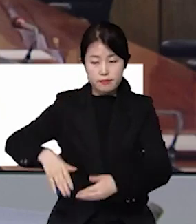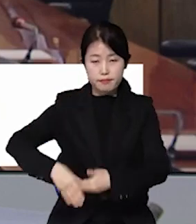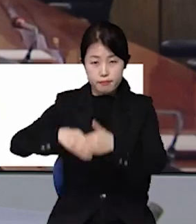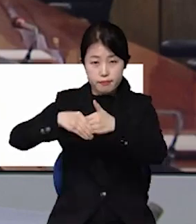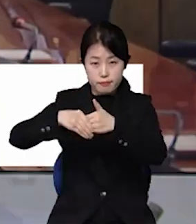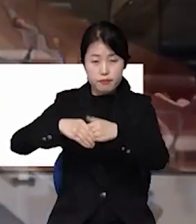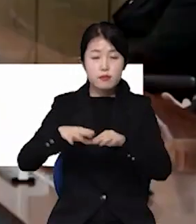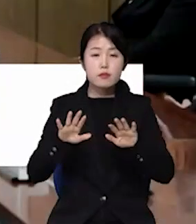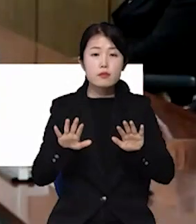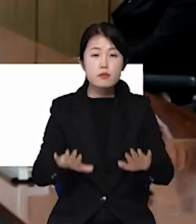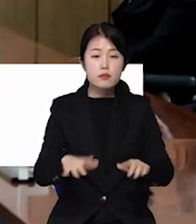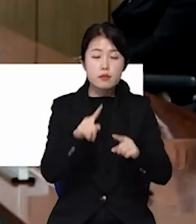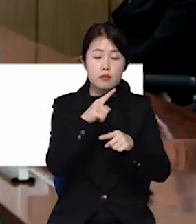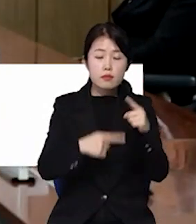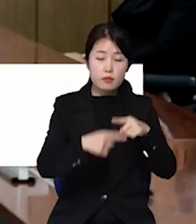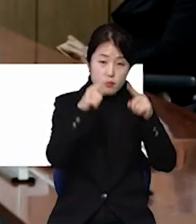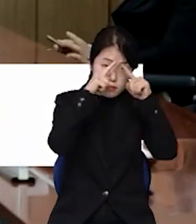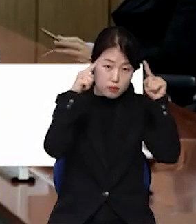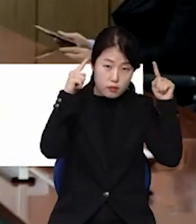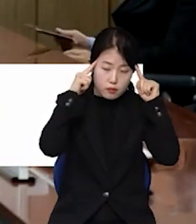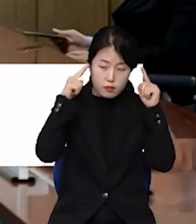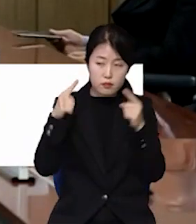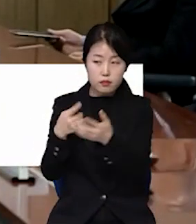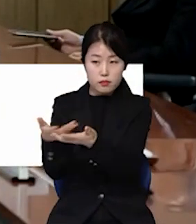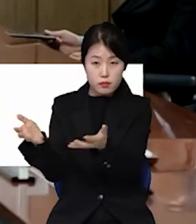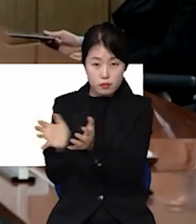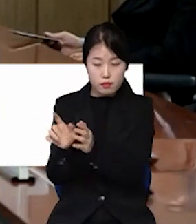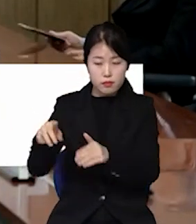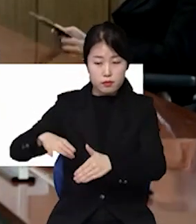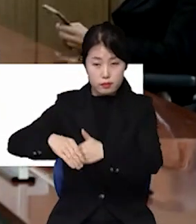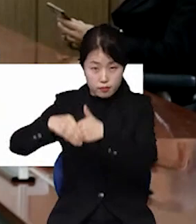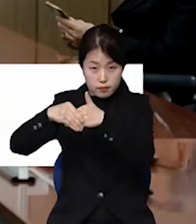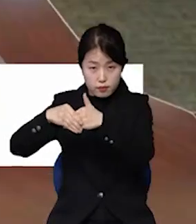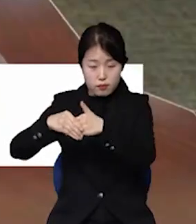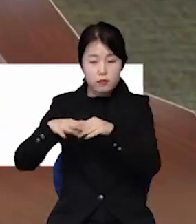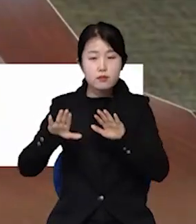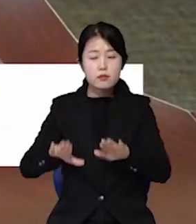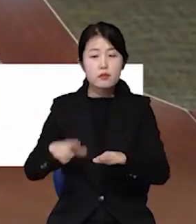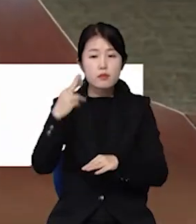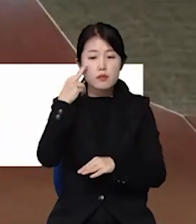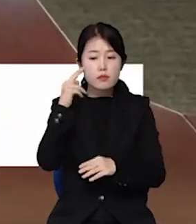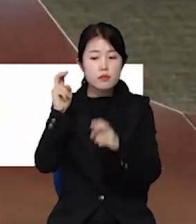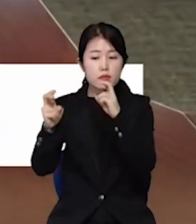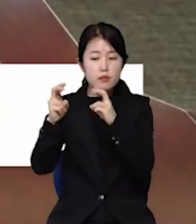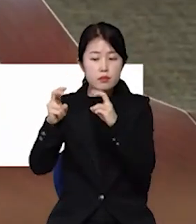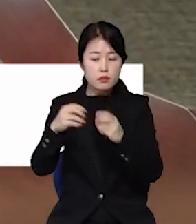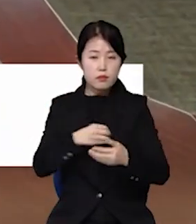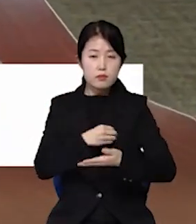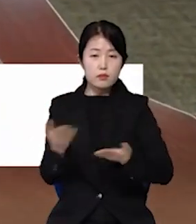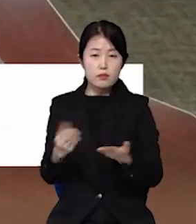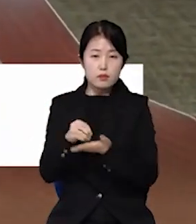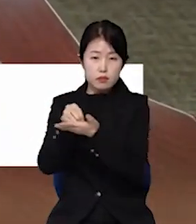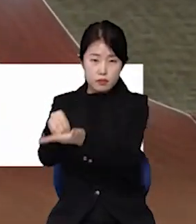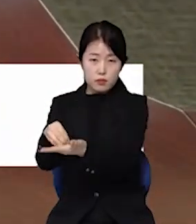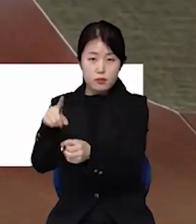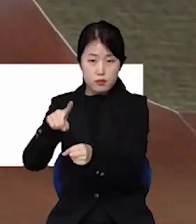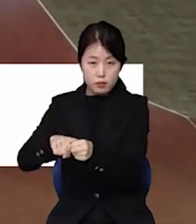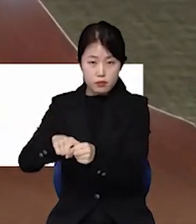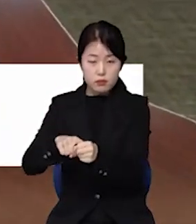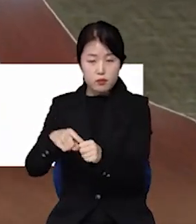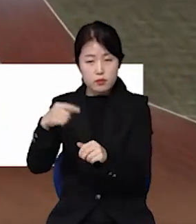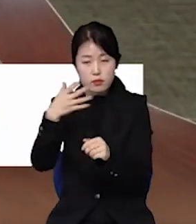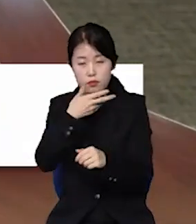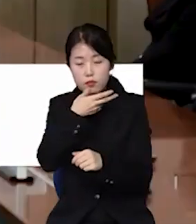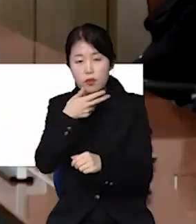맞잡았습니다. 목포대와 미주한인회는 업무 협약을 맺고 미국 현지 기업 취업을 위한 외국어와 직무 교육을